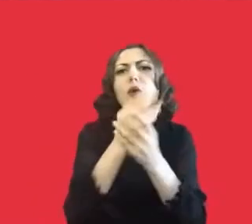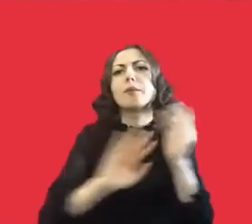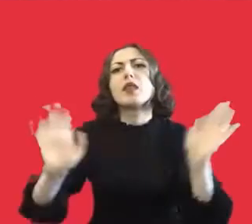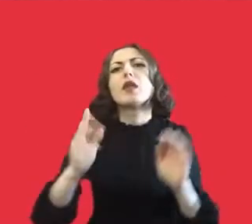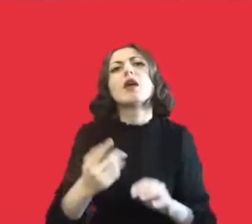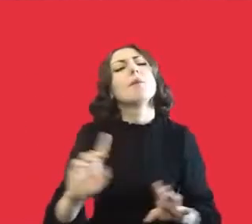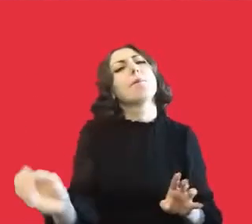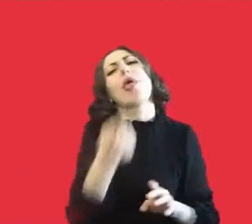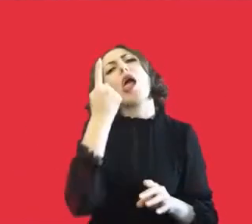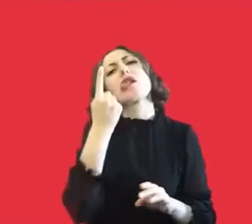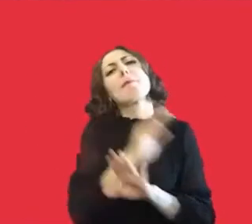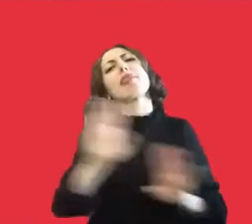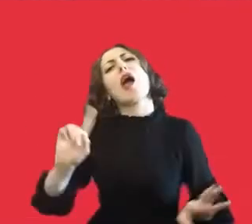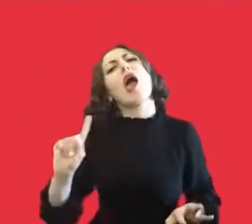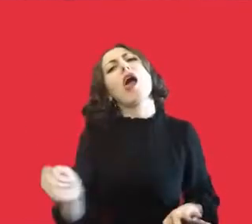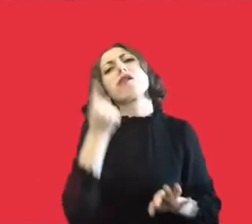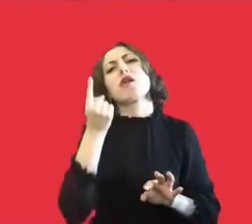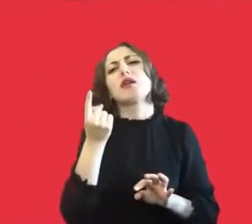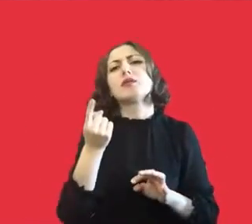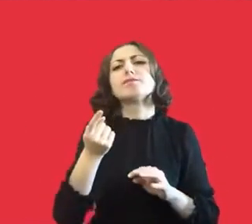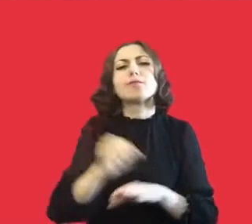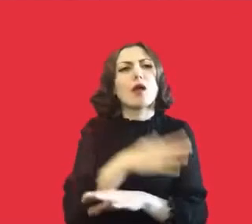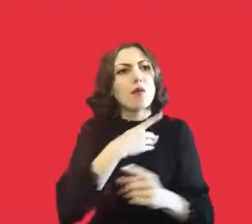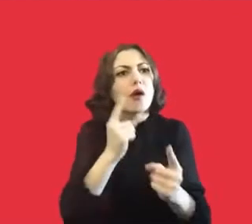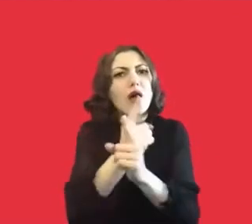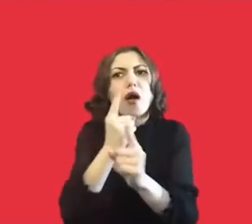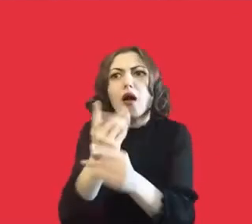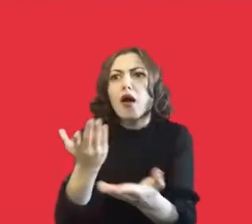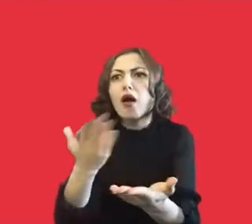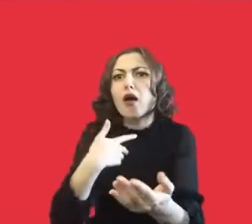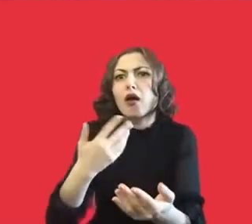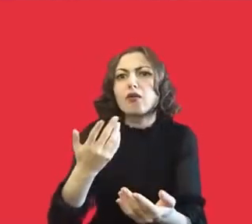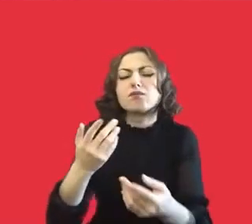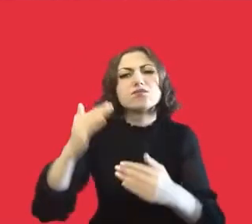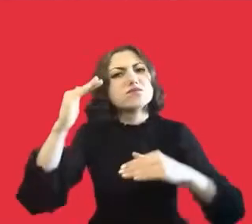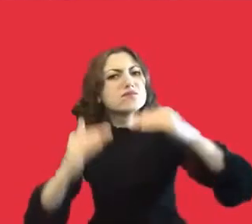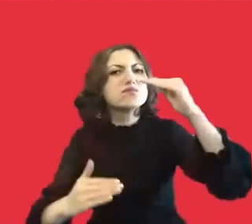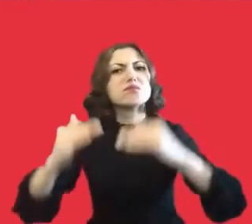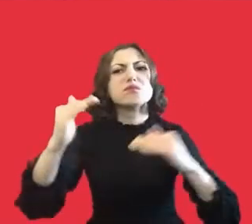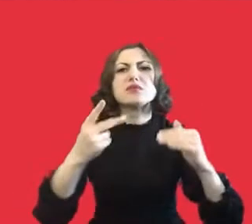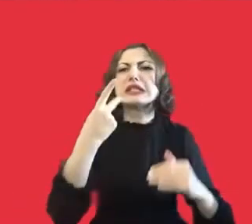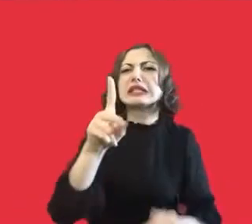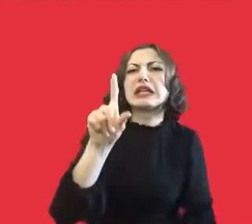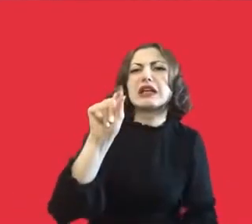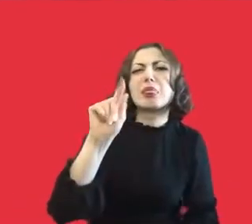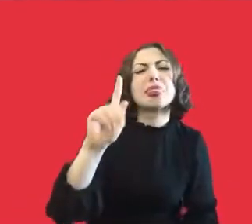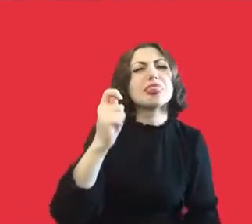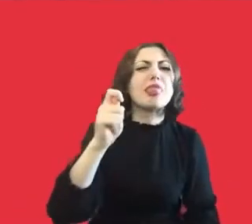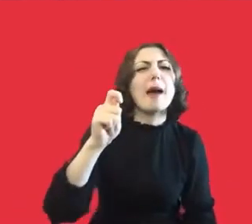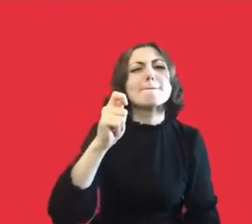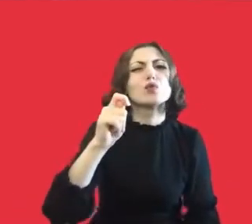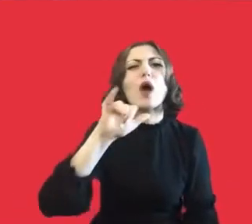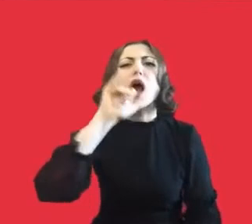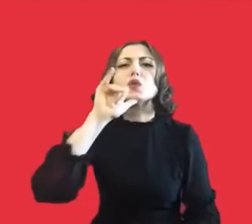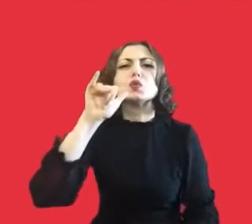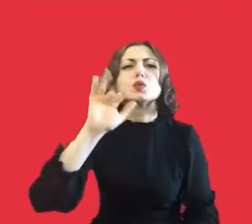ülke ile manzarası da karşılaştık. Aşağı yukarı 2011'in Temmuz ve Ağustos aylarında 250